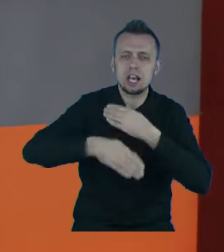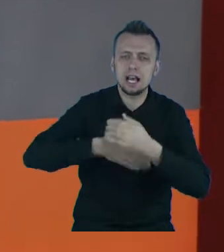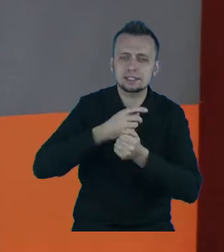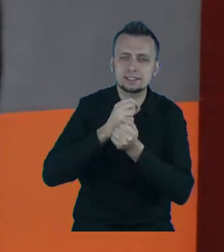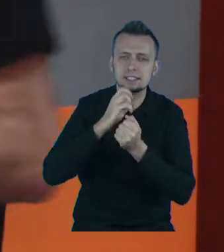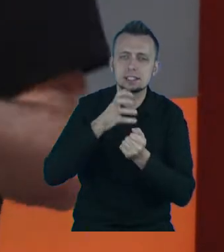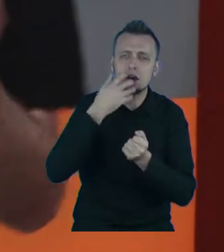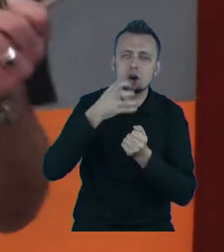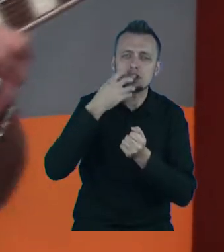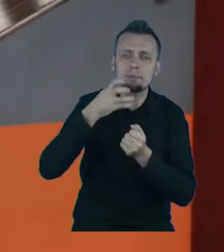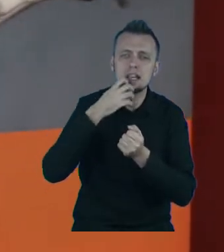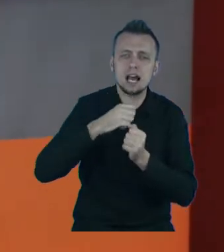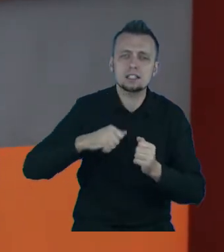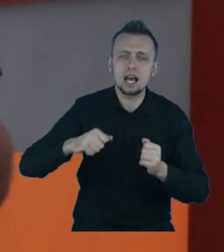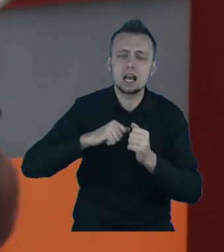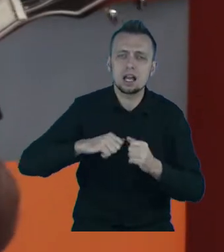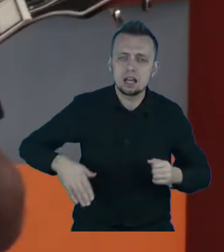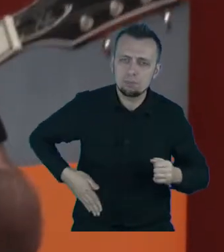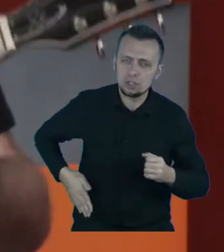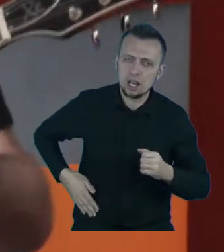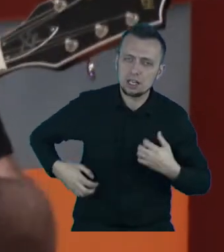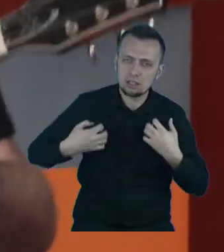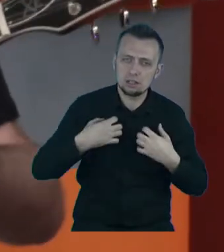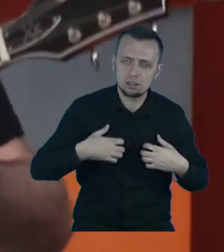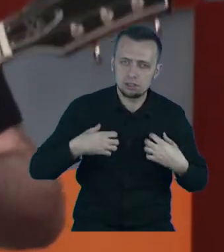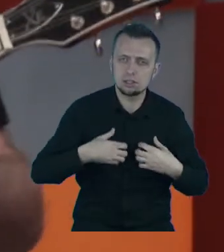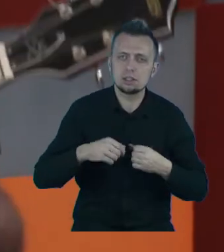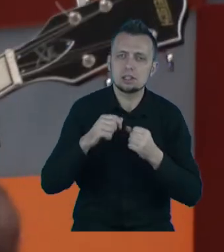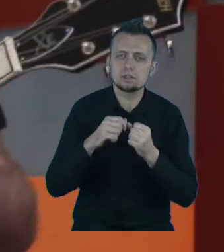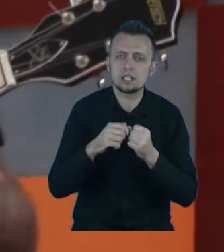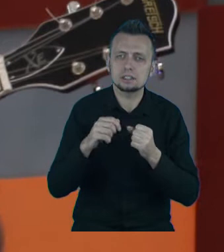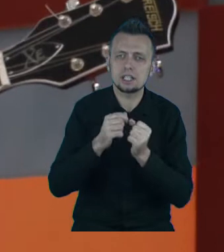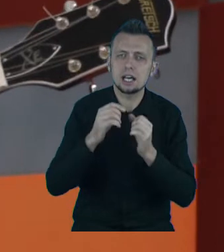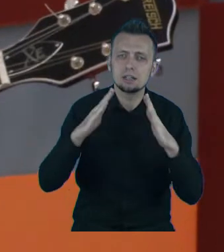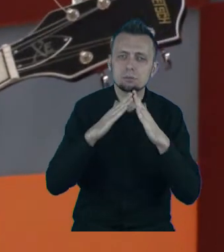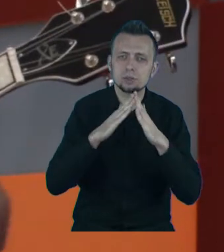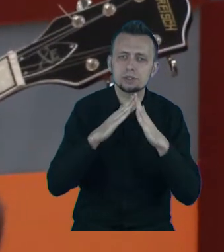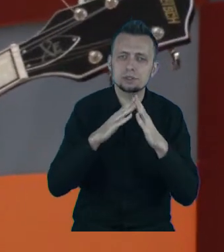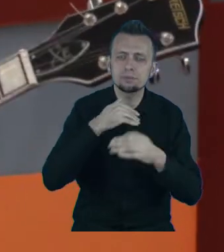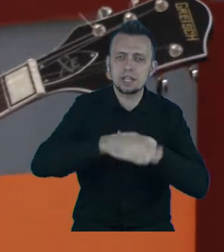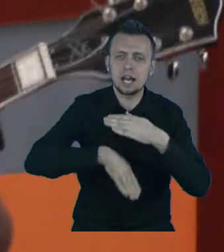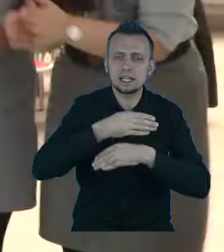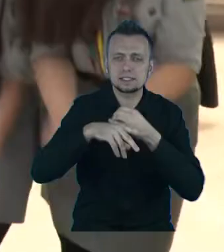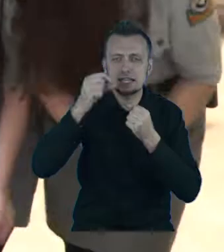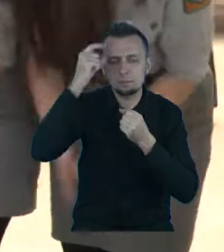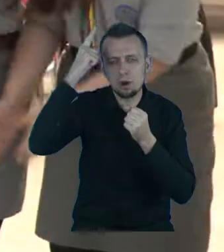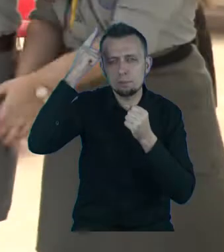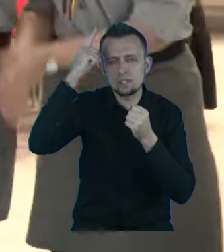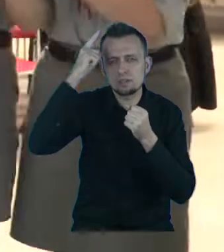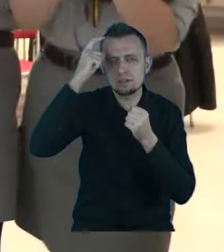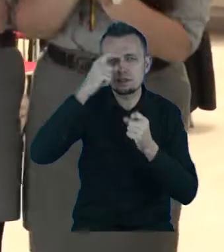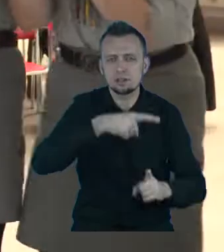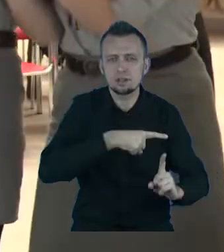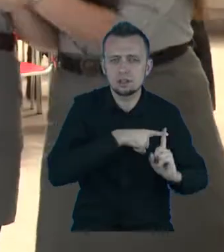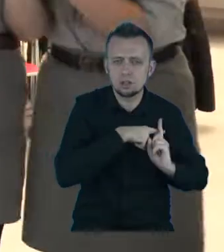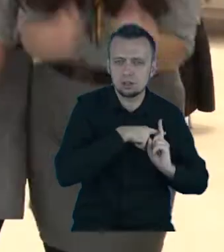polegała akcja i jak się ona zakończyła? Akcja była inicjatywą Chówca ZHP